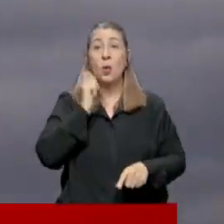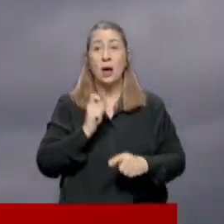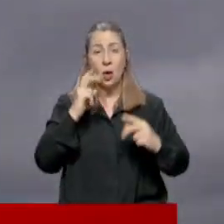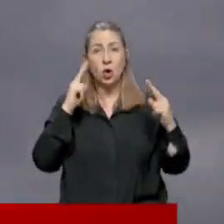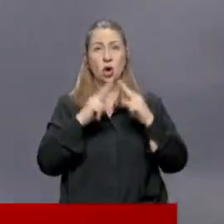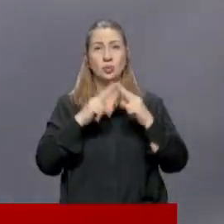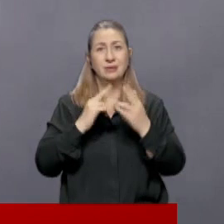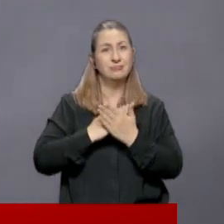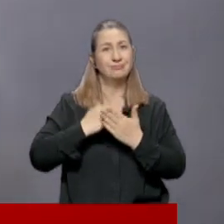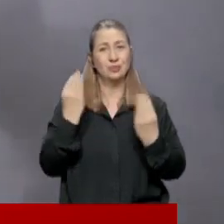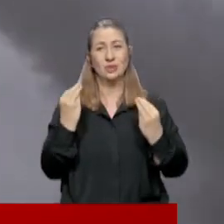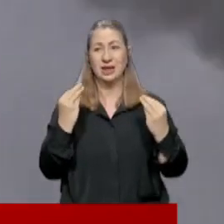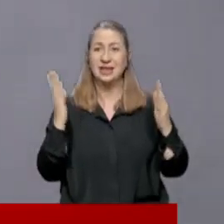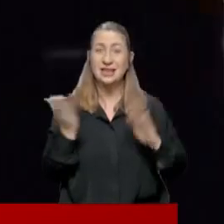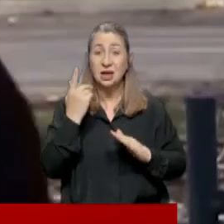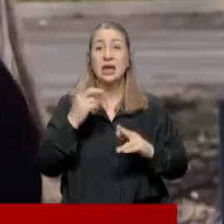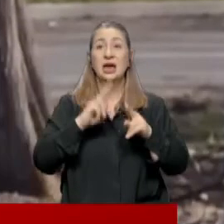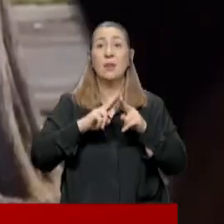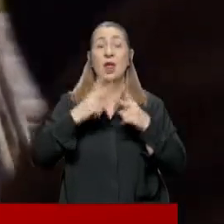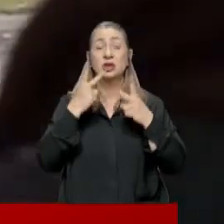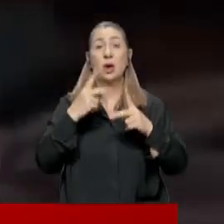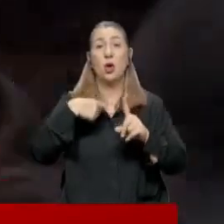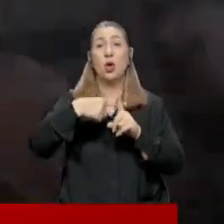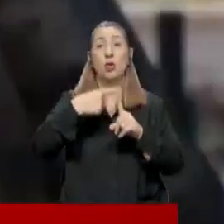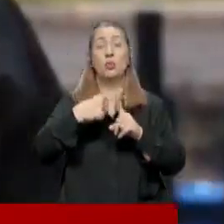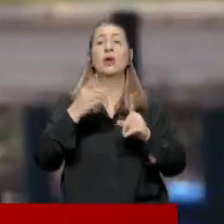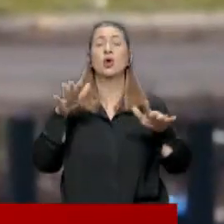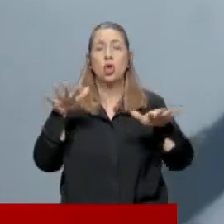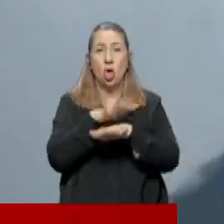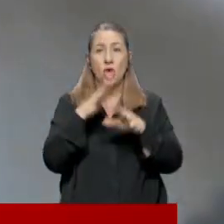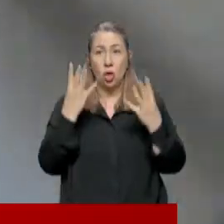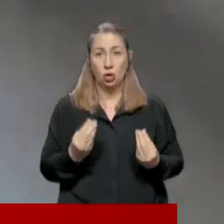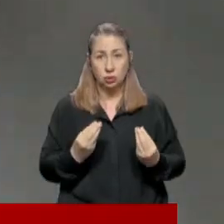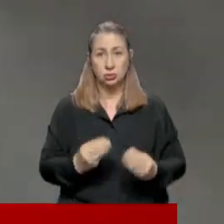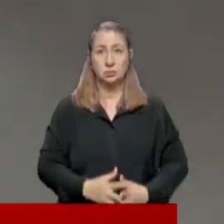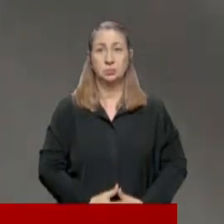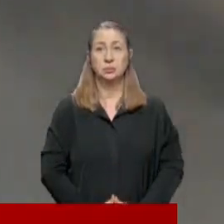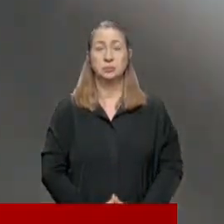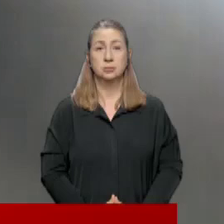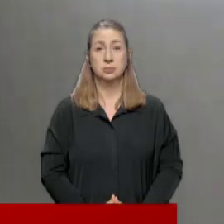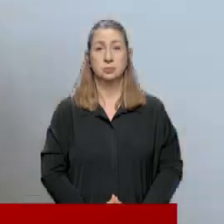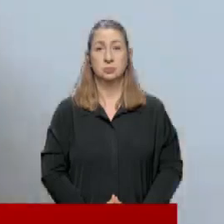ilerleme sağlandığını savunurken Kremlin'in açıklaması olumlu havaya gölge düşürdü.